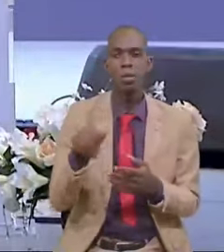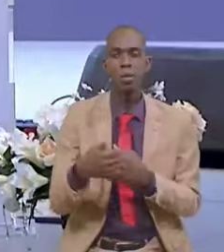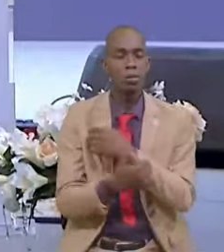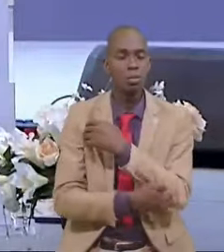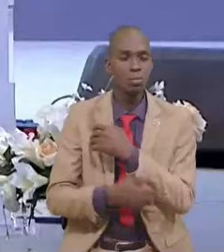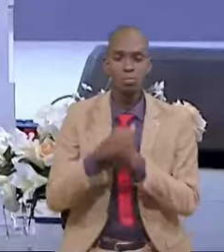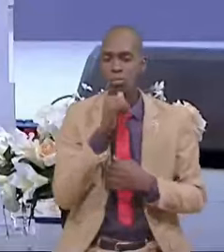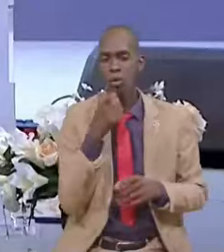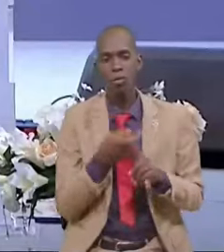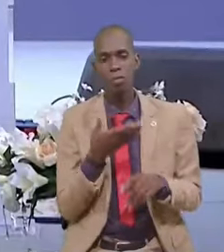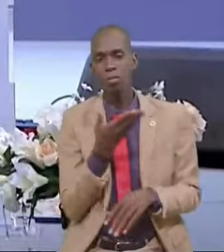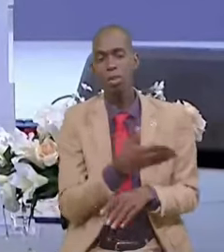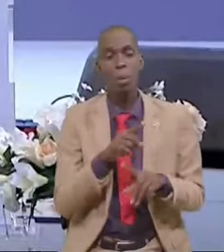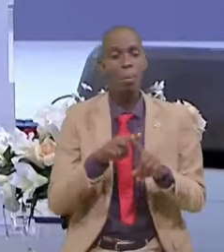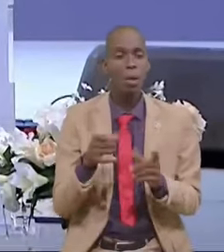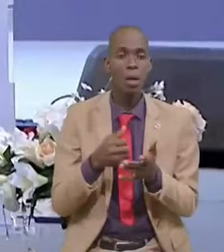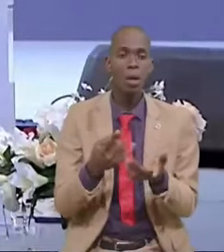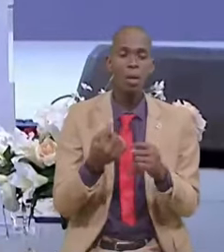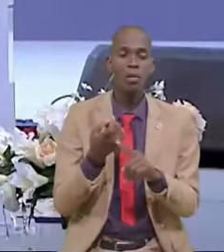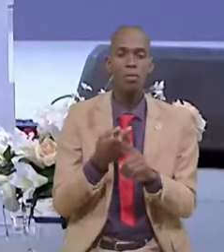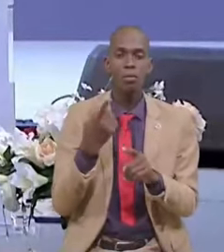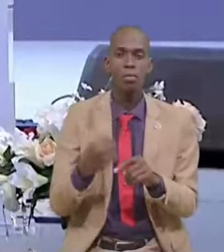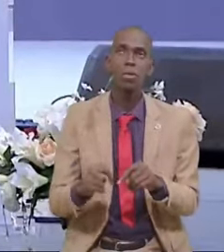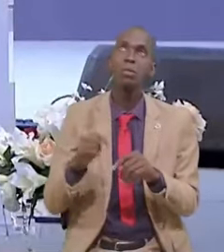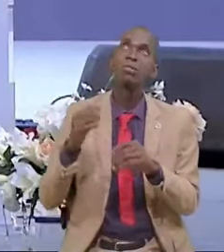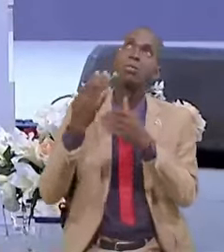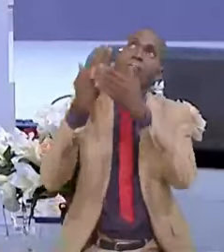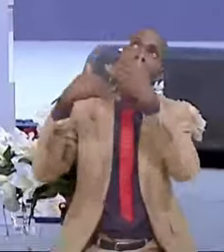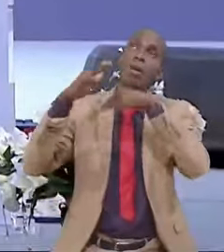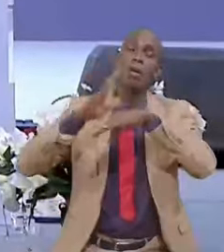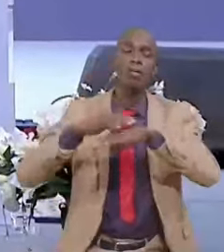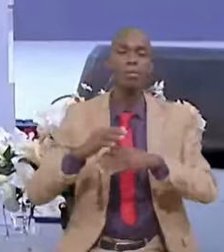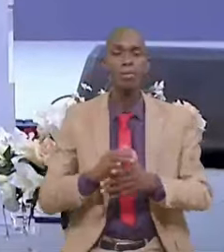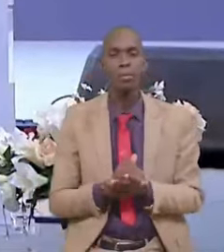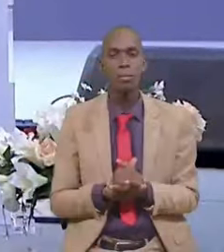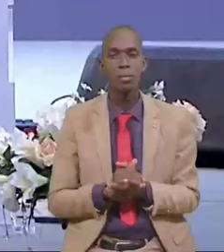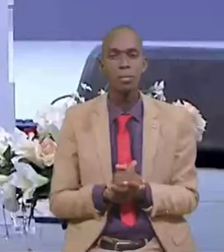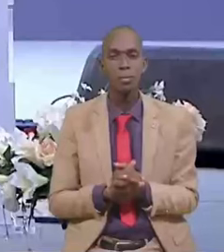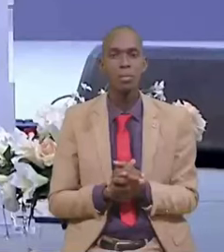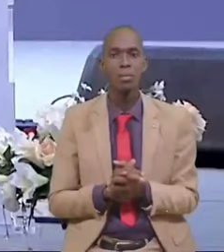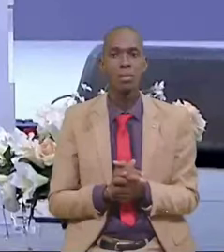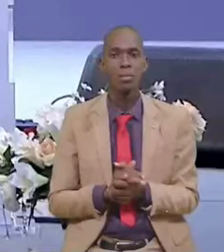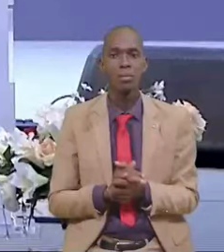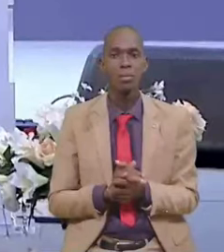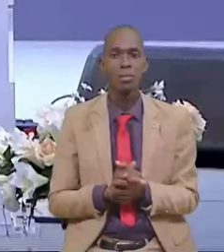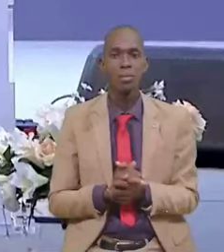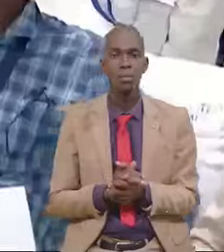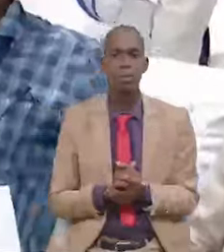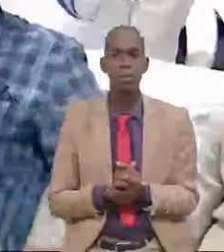Ce n'est pas la vérité qui vient des collèges, des universités, d'un pays, mais c'est la vérité qui vient du trône de